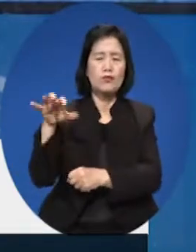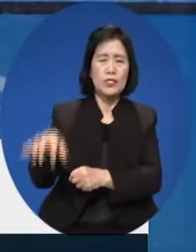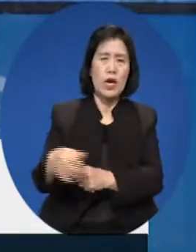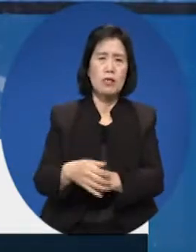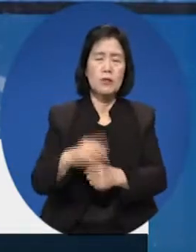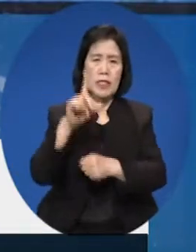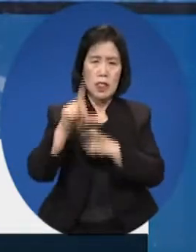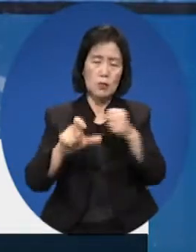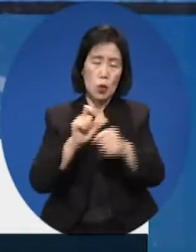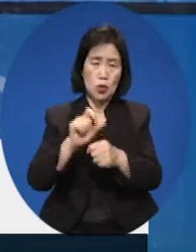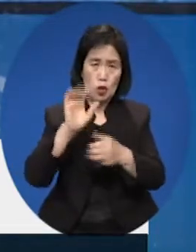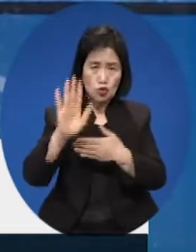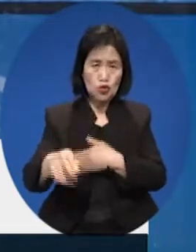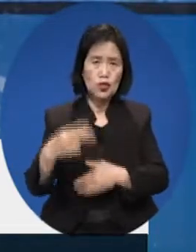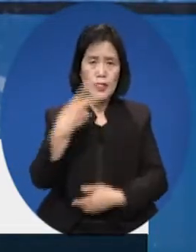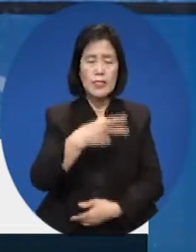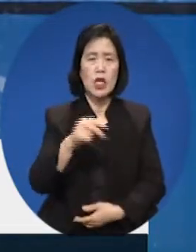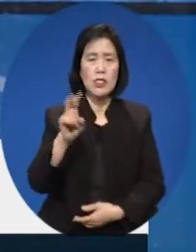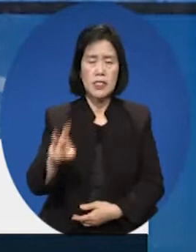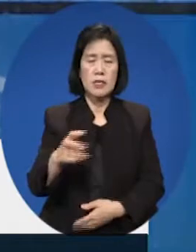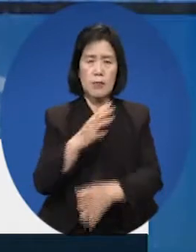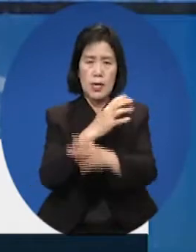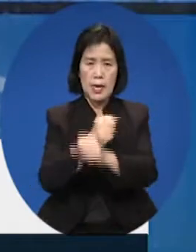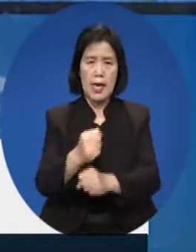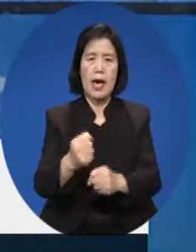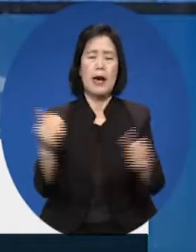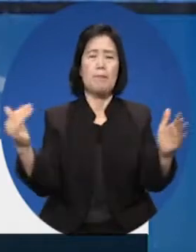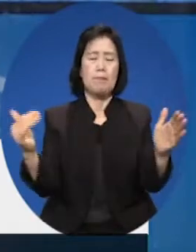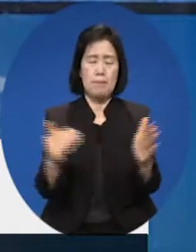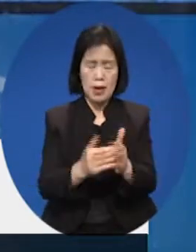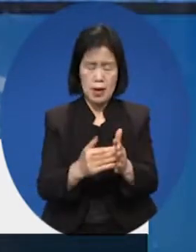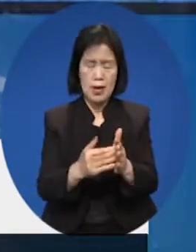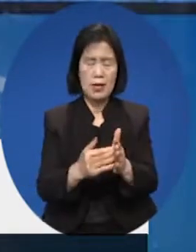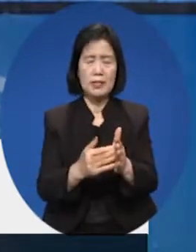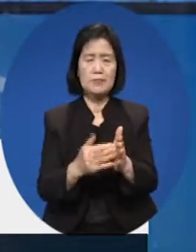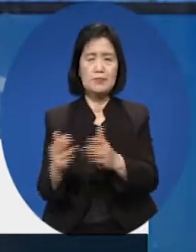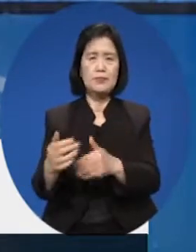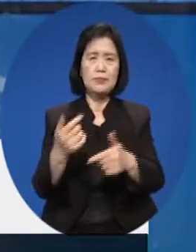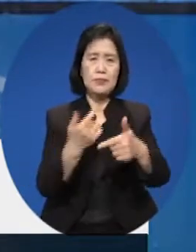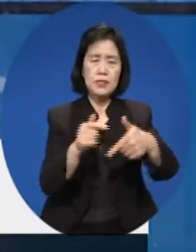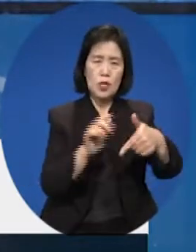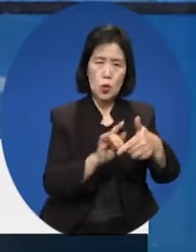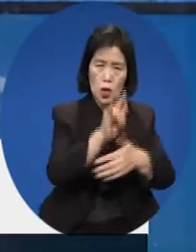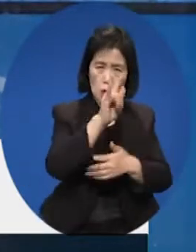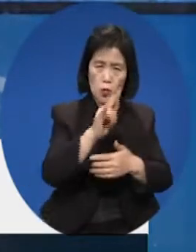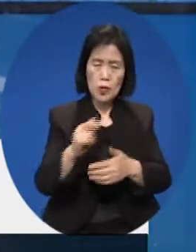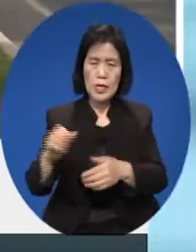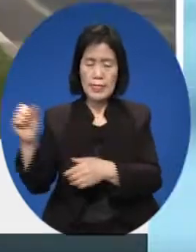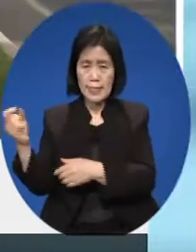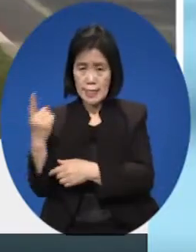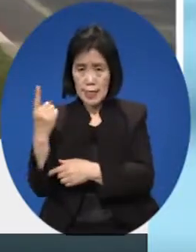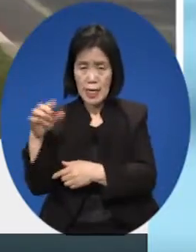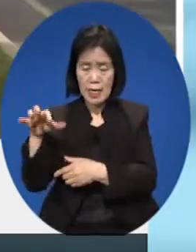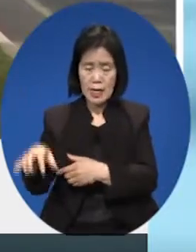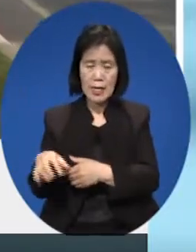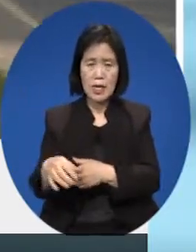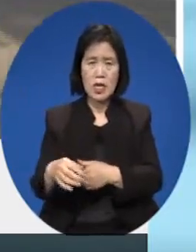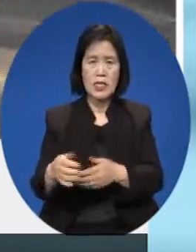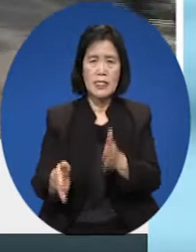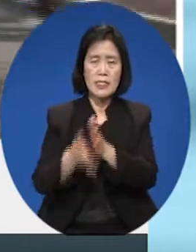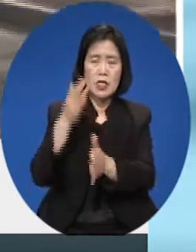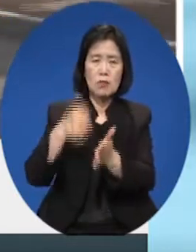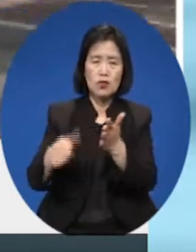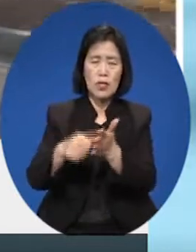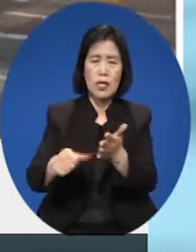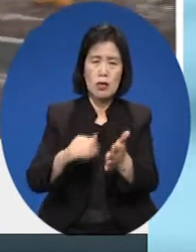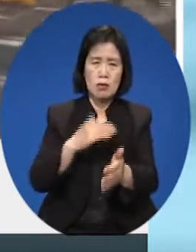15년 뒤 조 2020년 계약 기간이 만료가 되면서 인천공항공사 와 스카이 7일간의 골프장 시설물에 대한